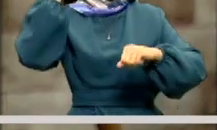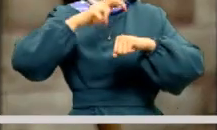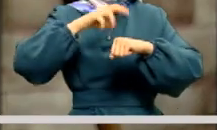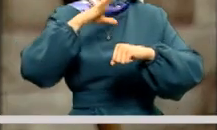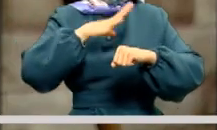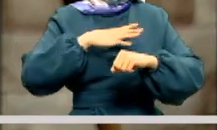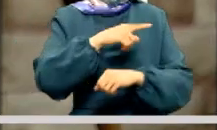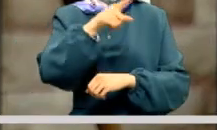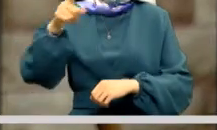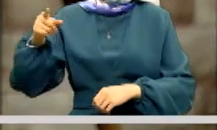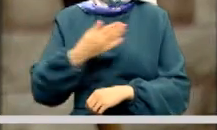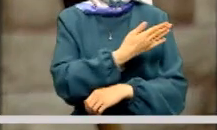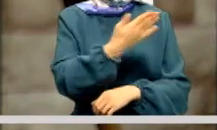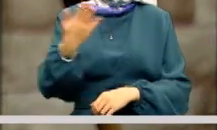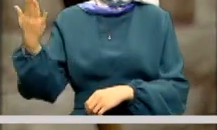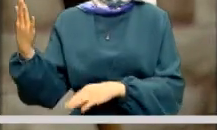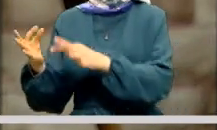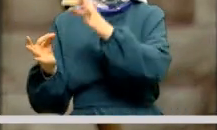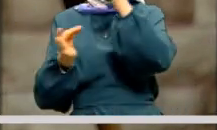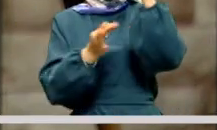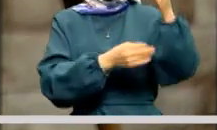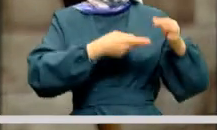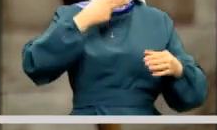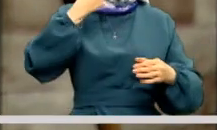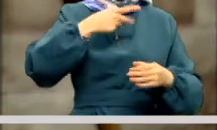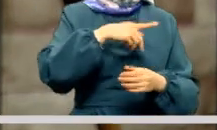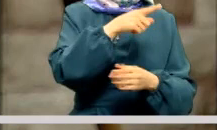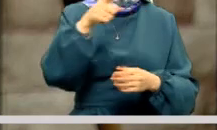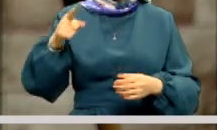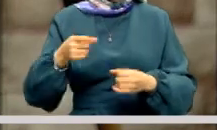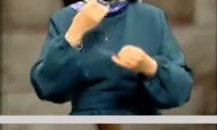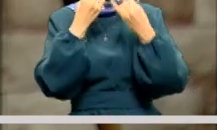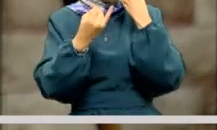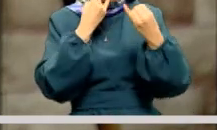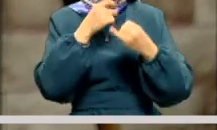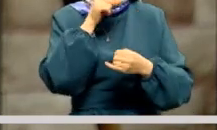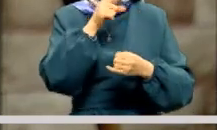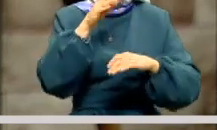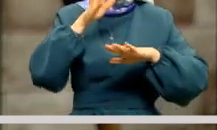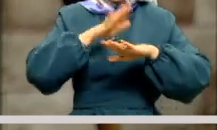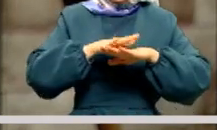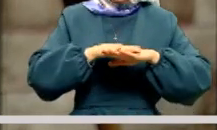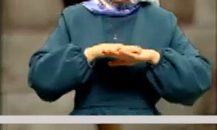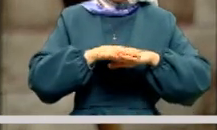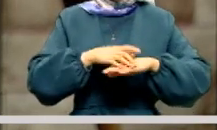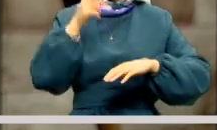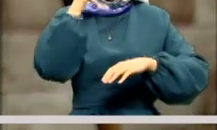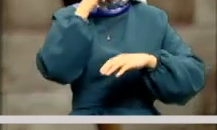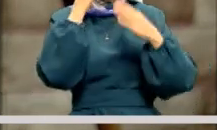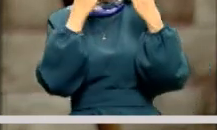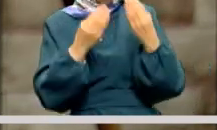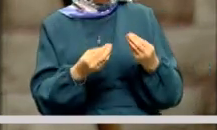eğer sen etrafındaki insanlarla konuşurken ya da seninle tartışanlarla Sen de tartışmış olsan kaba ifade ile